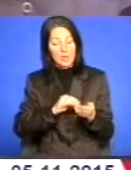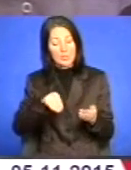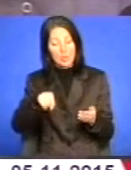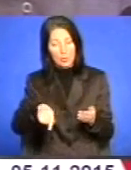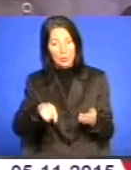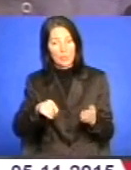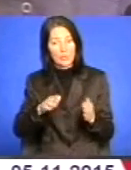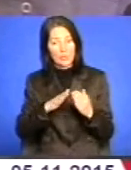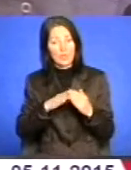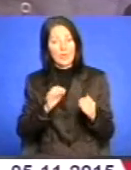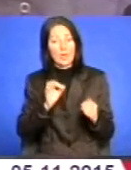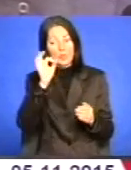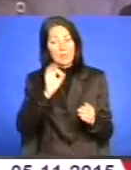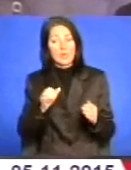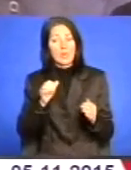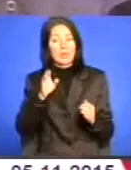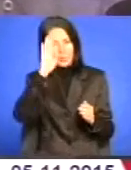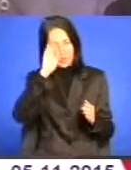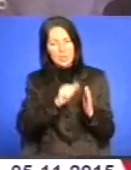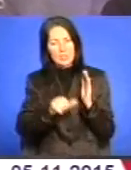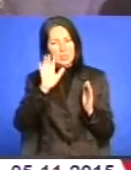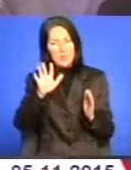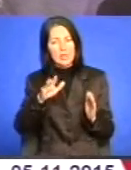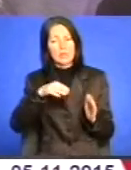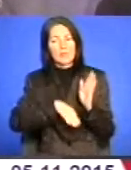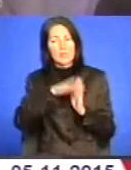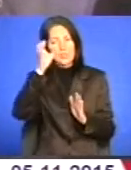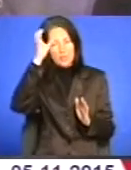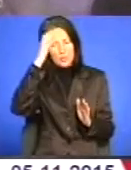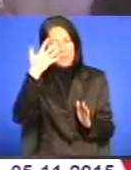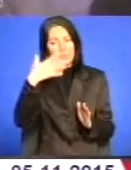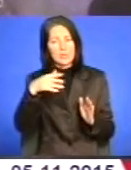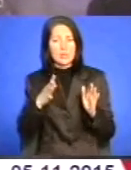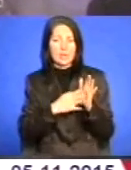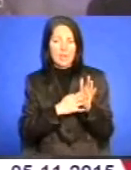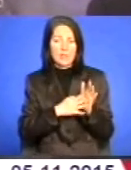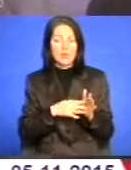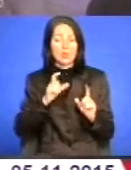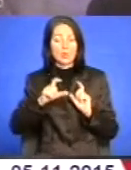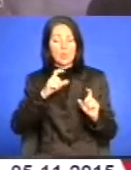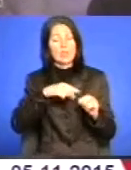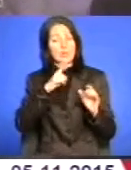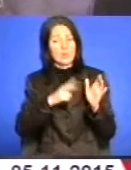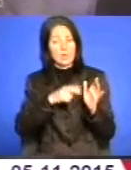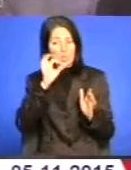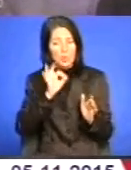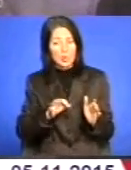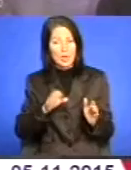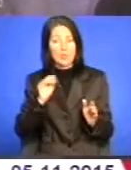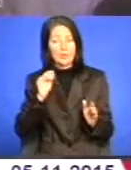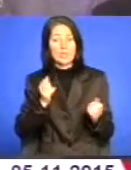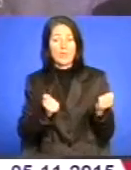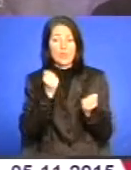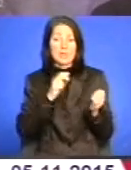приміщенні. Відсоток чоловіків – 65%, з вищою освітою – 59%, студентів – 17%, з посвідченням водія